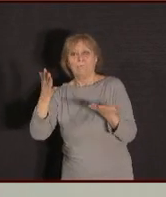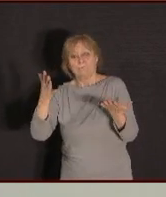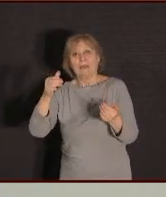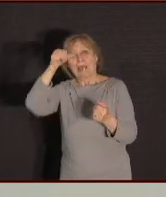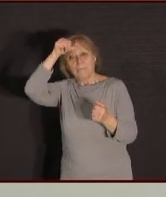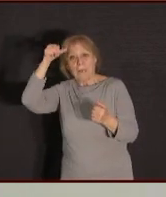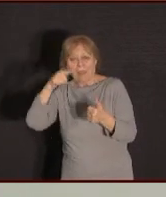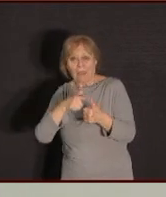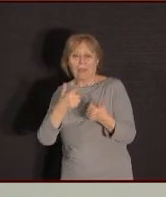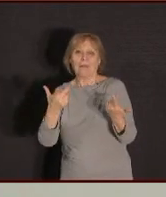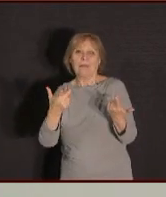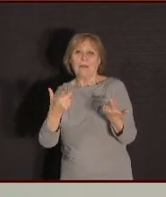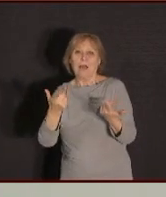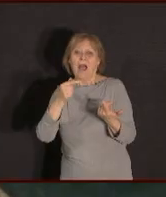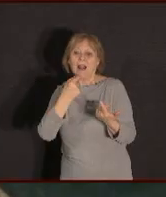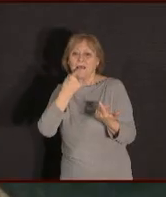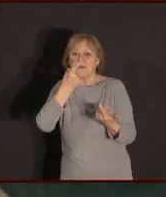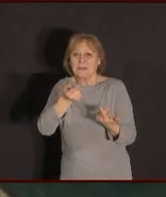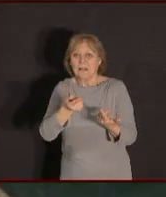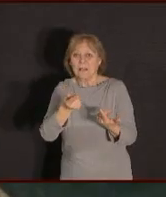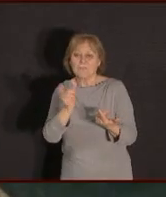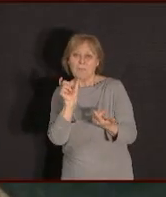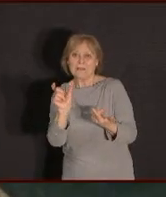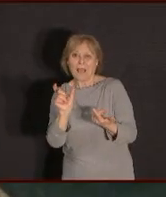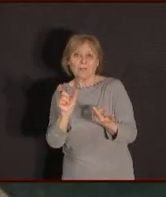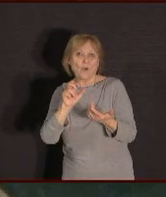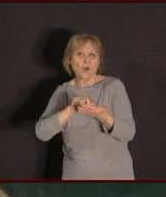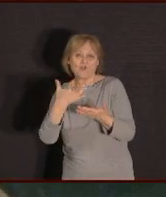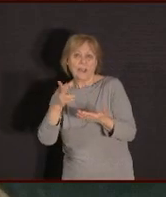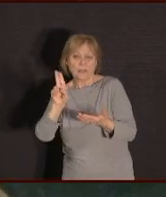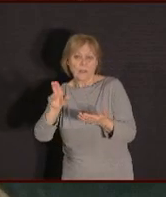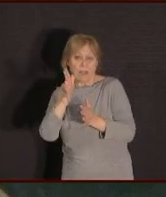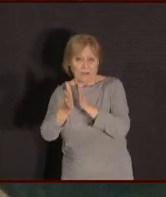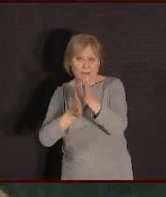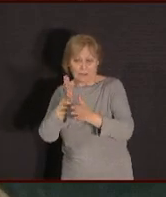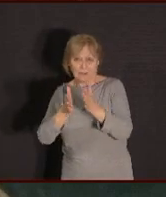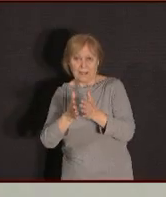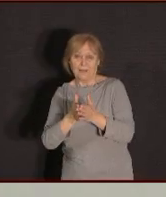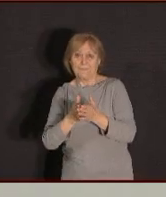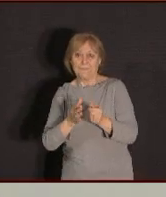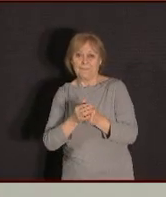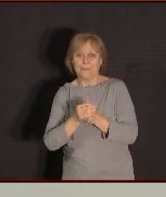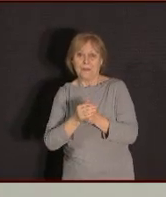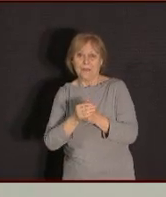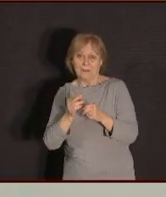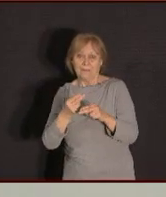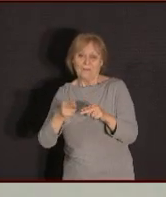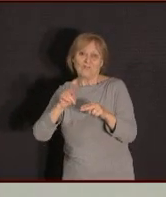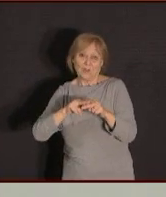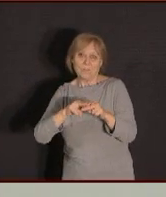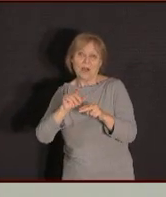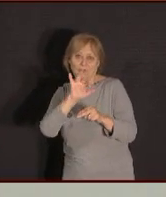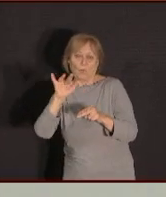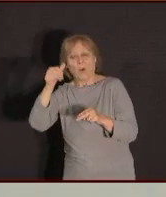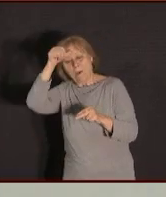ime, ali pa izrazimo kakšno besedo, za katero še nimamo kretnje ali pa je ne poznamo. Večinoma pa črkujejo